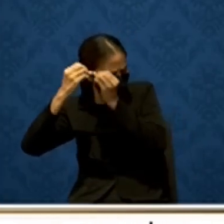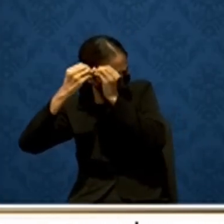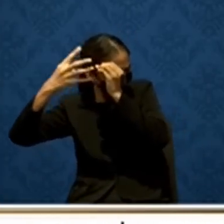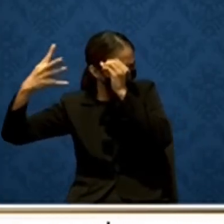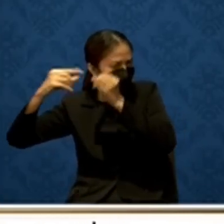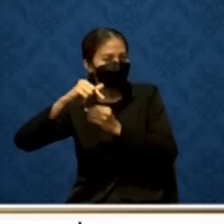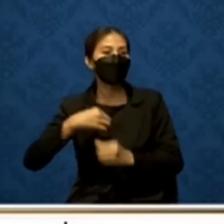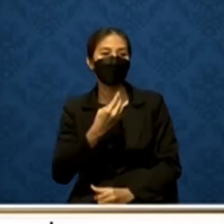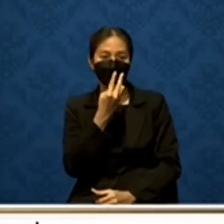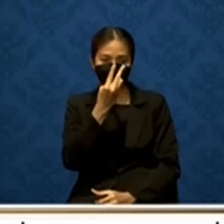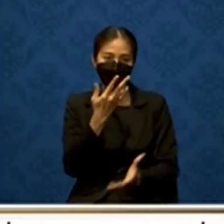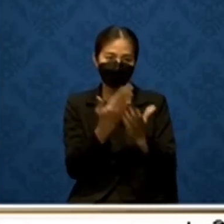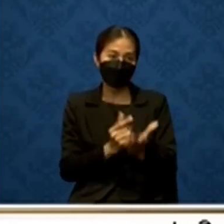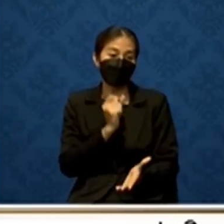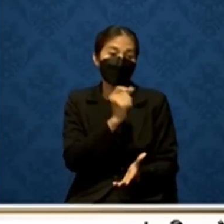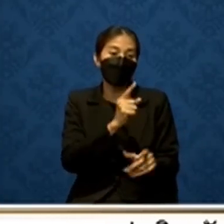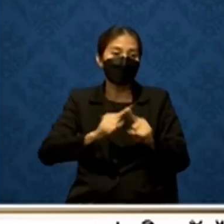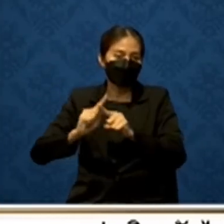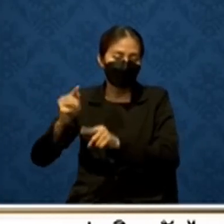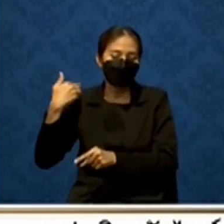ไปดโลงสร้างของรายจ่ายครับ